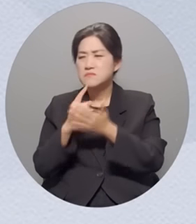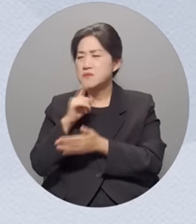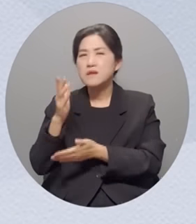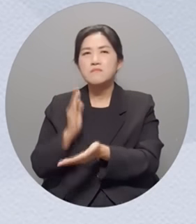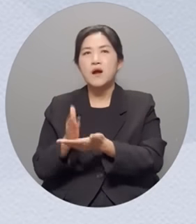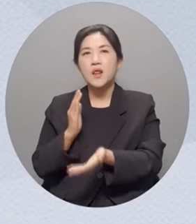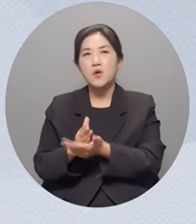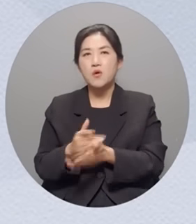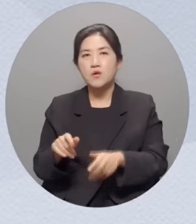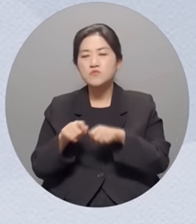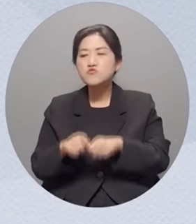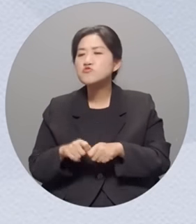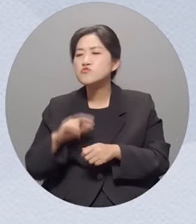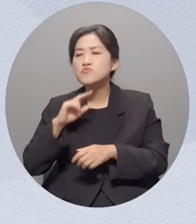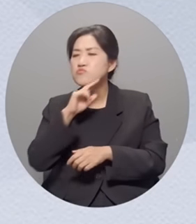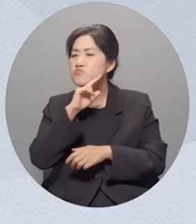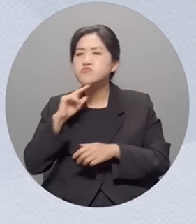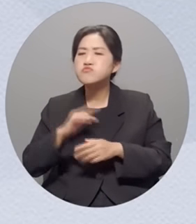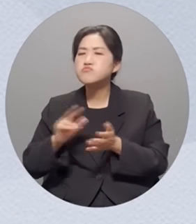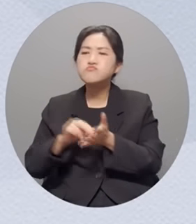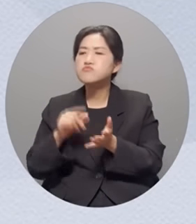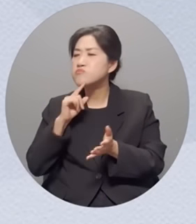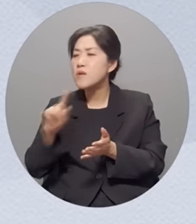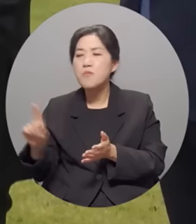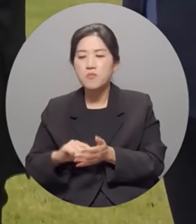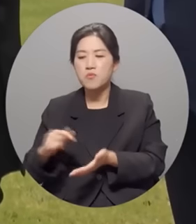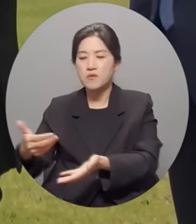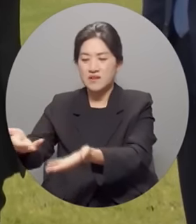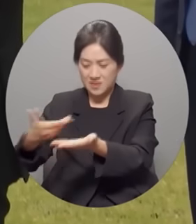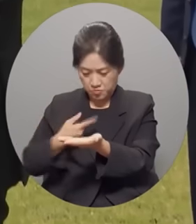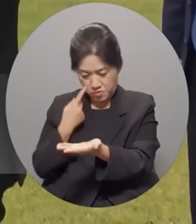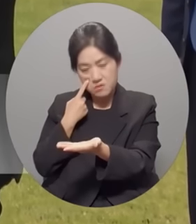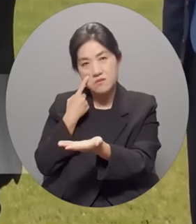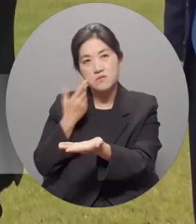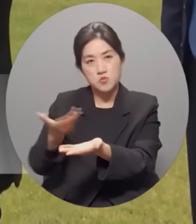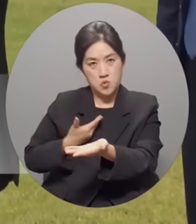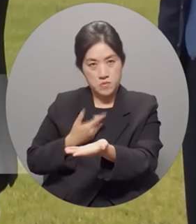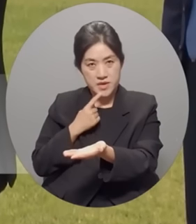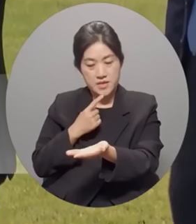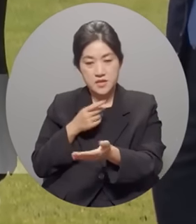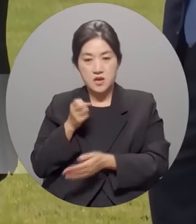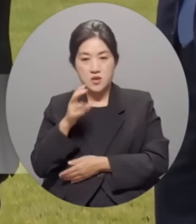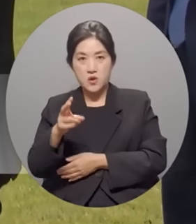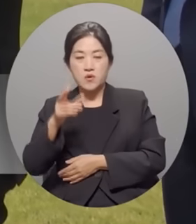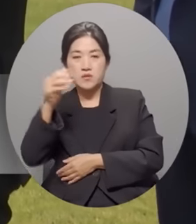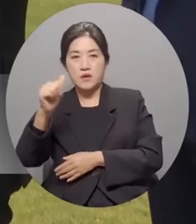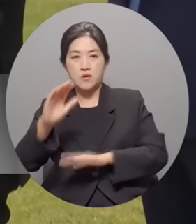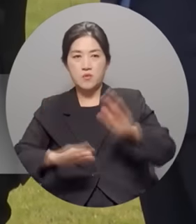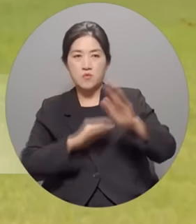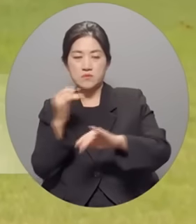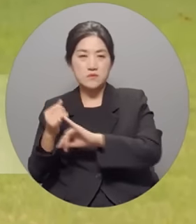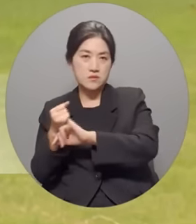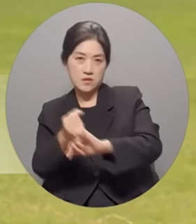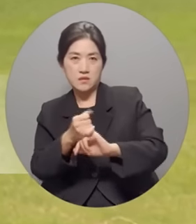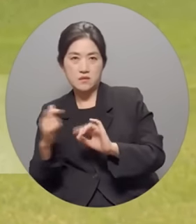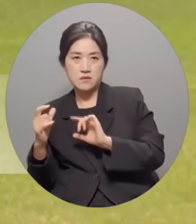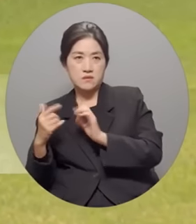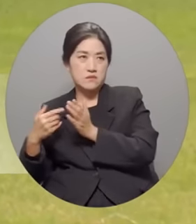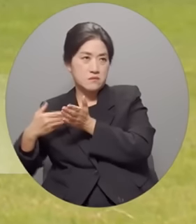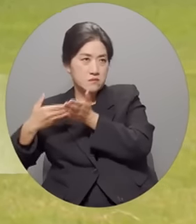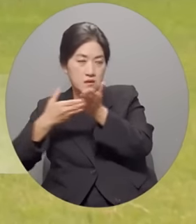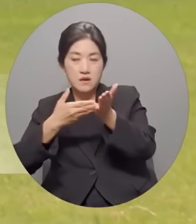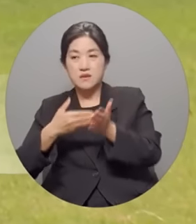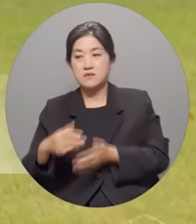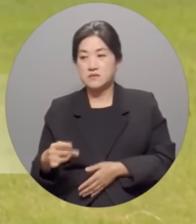말고 의혹을 구체적으로 가져오라고 요구했습니다 여당 대표가 공적으로 내건 세가지 요구를 대통령이